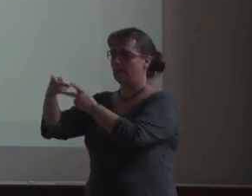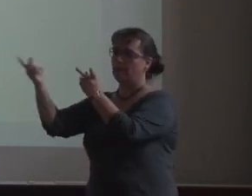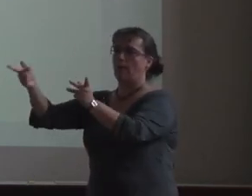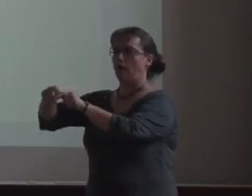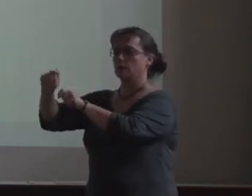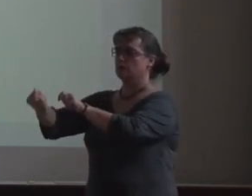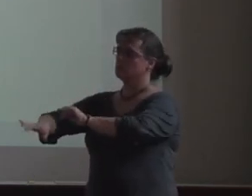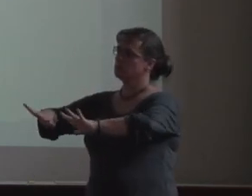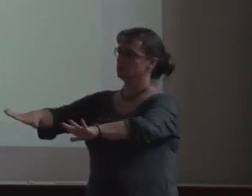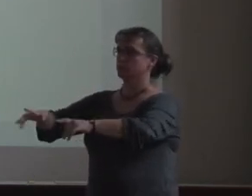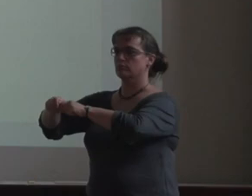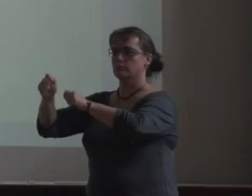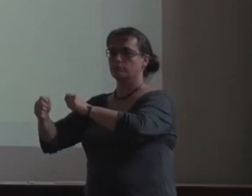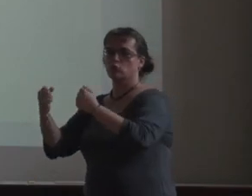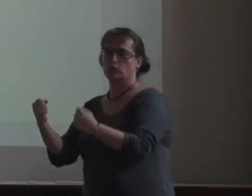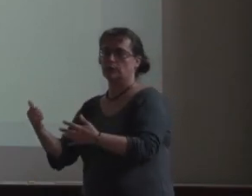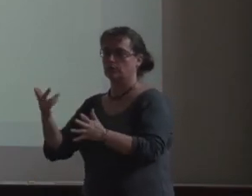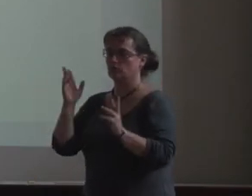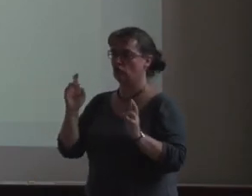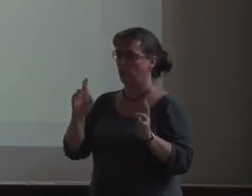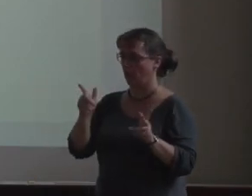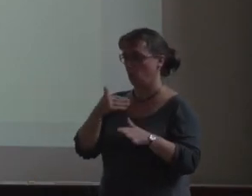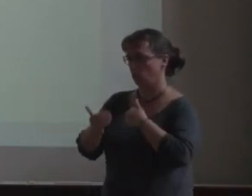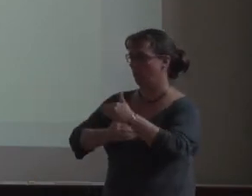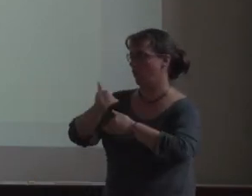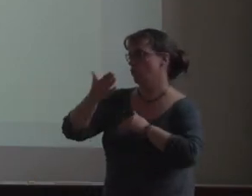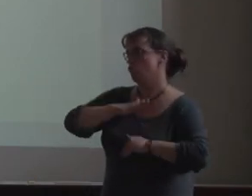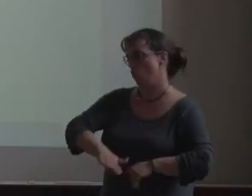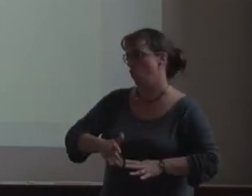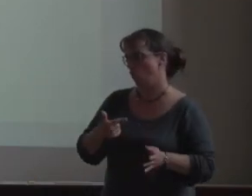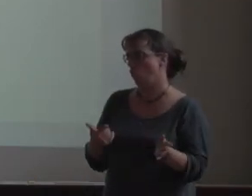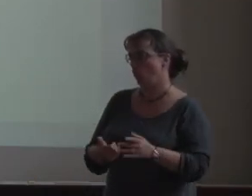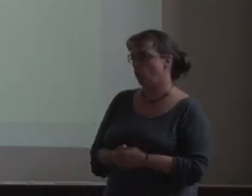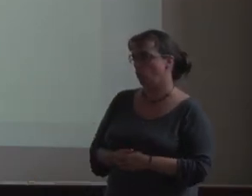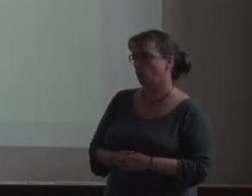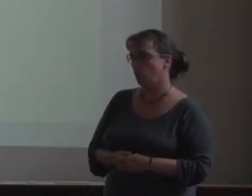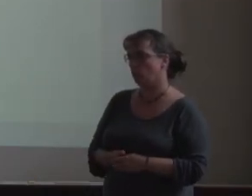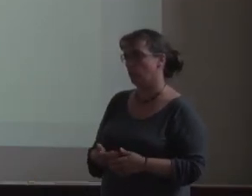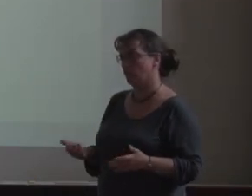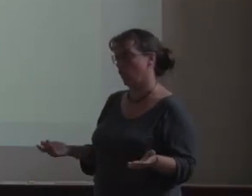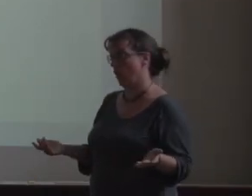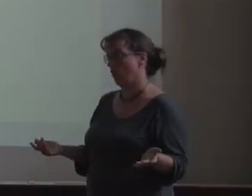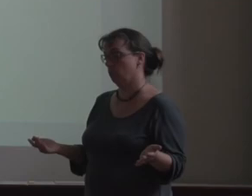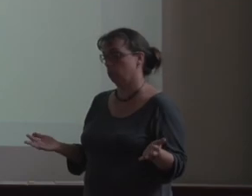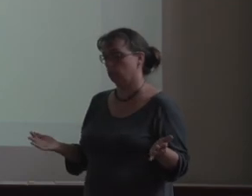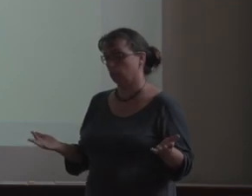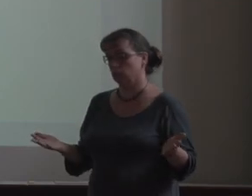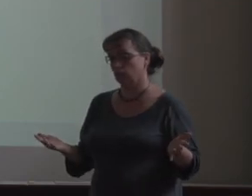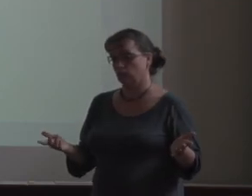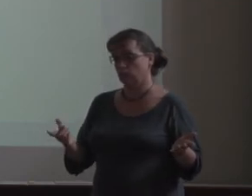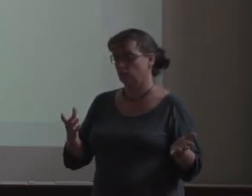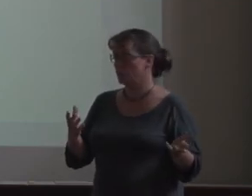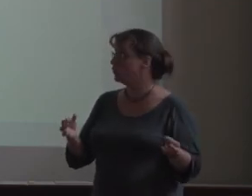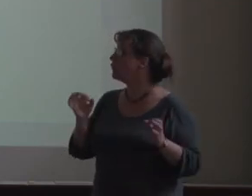puisse travailler un peu plus facilement. Et puis bah, après, bon, parmi les autres